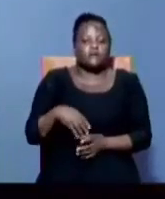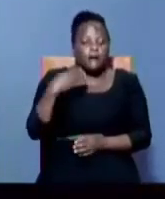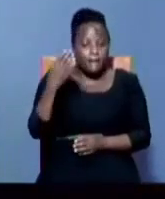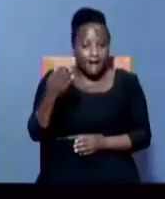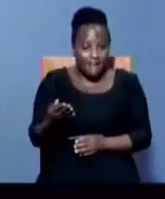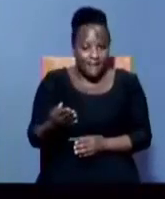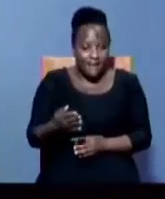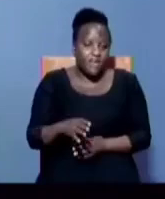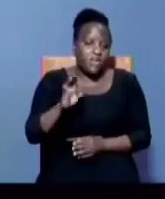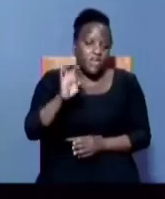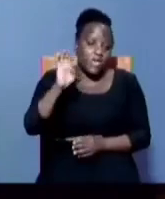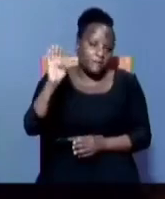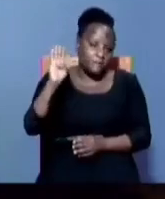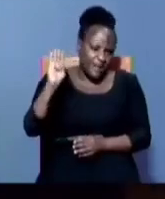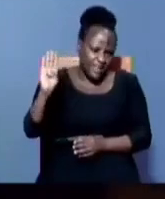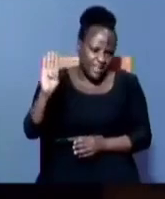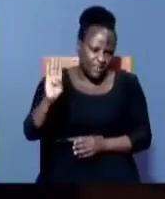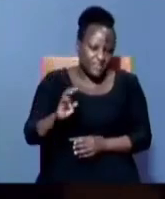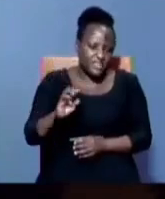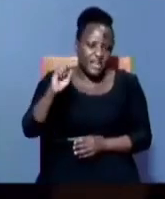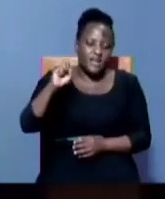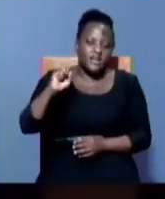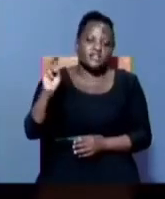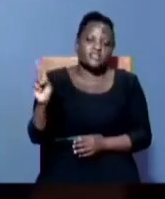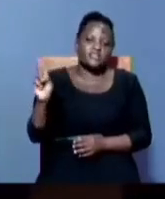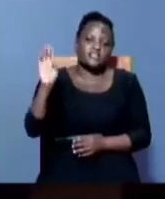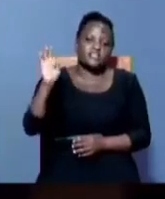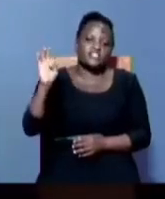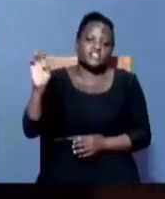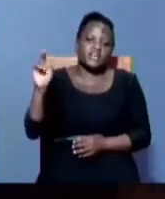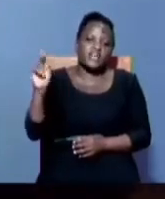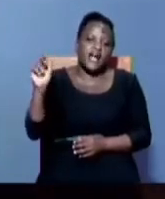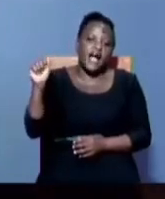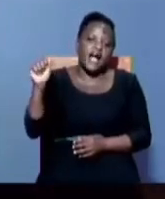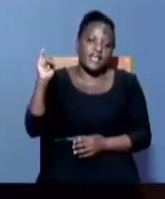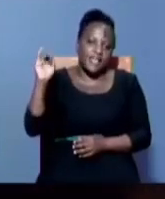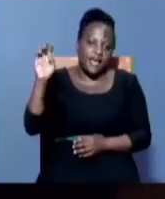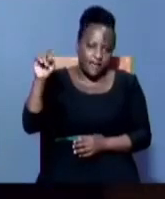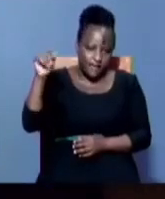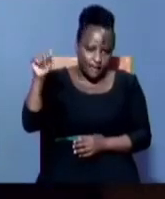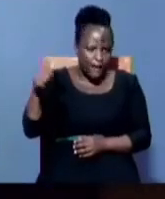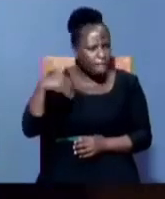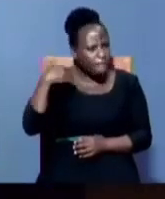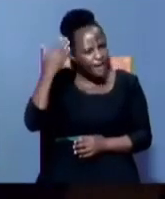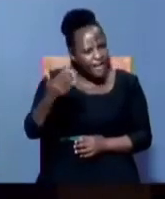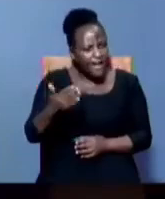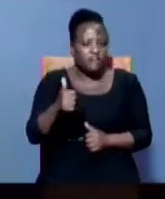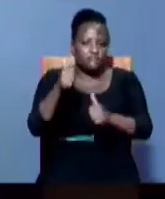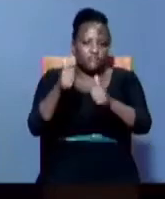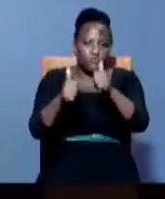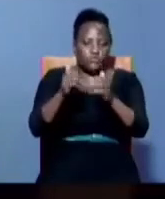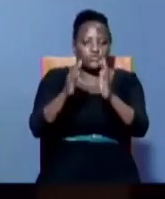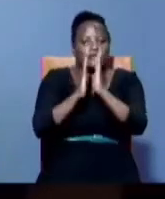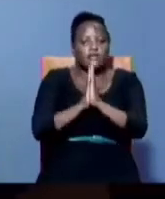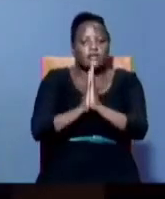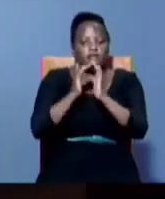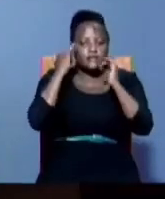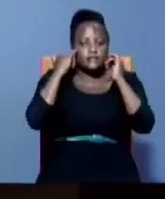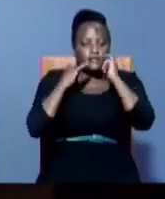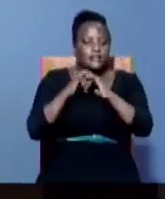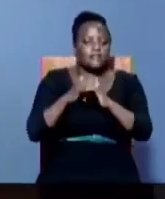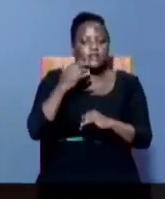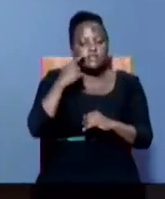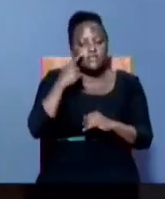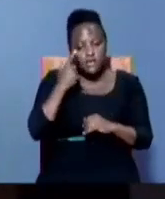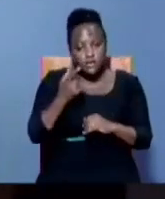lugha ya Kiebrania, lakini hilo neno haliko kwenye agano la kale, ila ni baadaye sana wale viongozi wa kidini wa Israeli